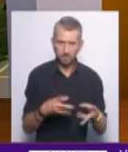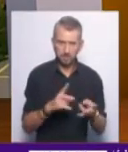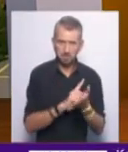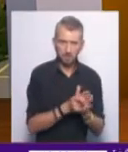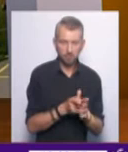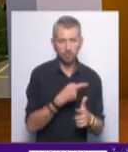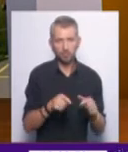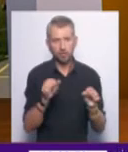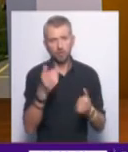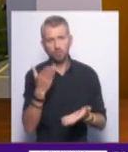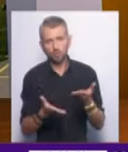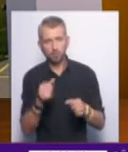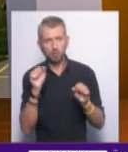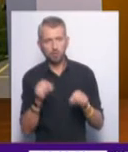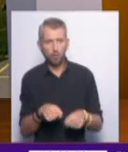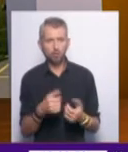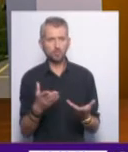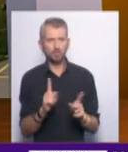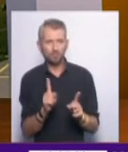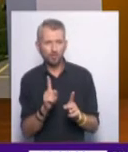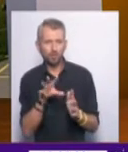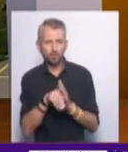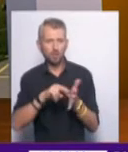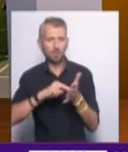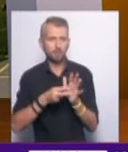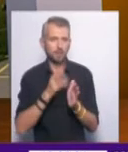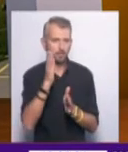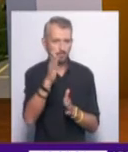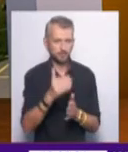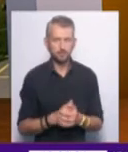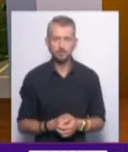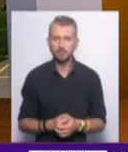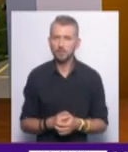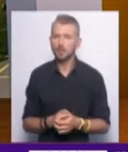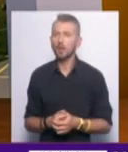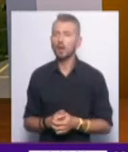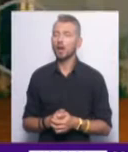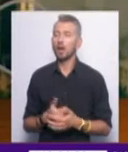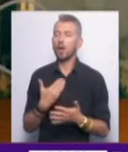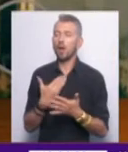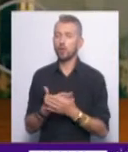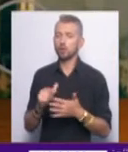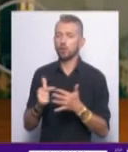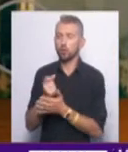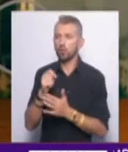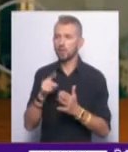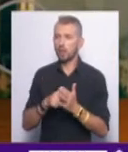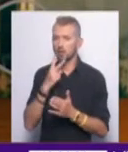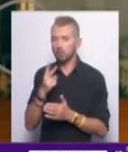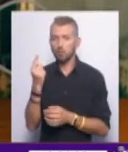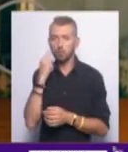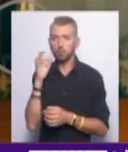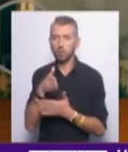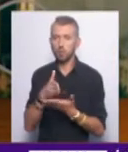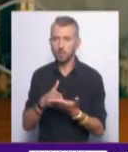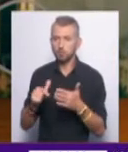Чи може, можна поставити в якісь плани пана Каретка? А от знову питання, бачите, почули про хліб, і